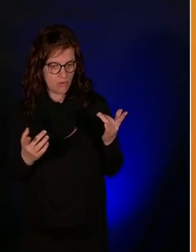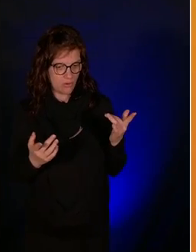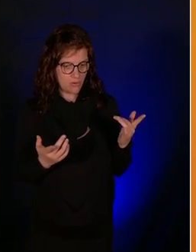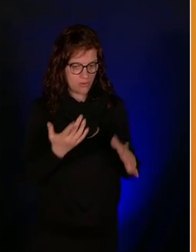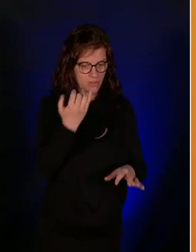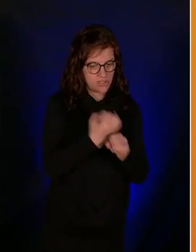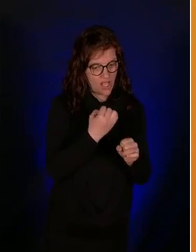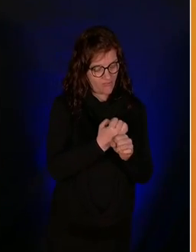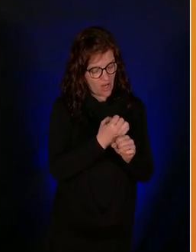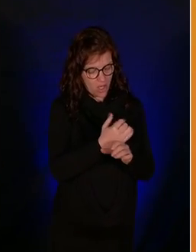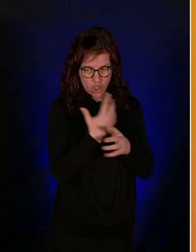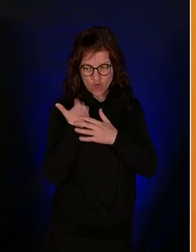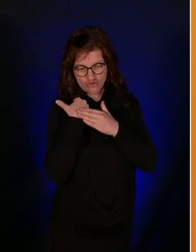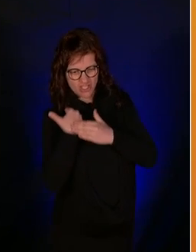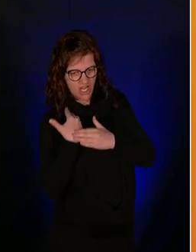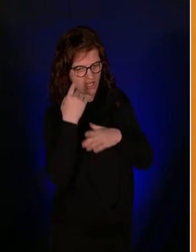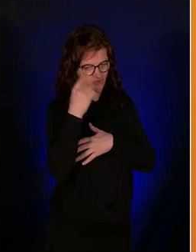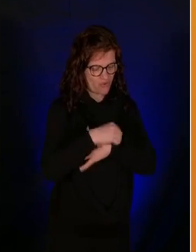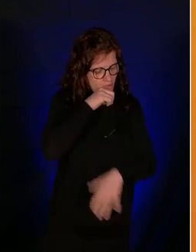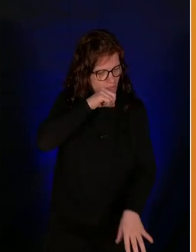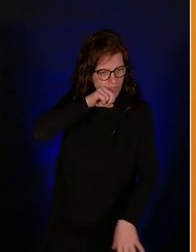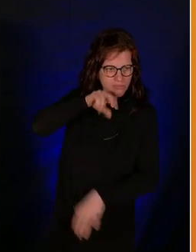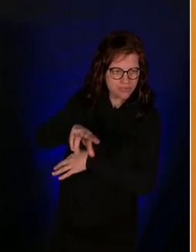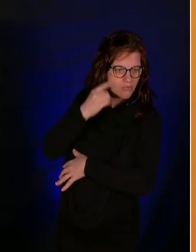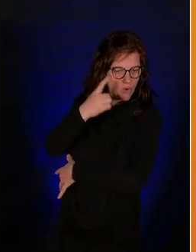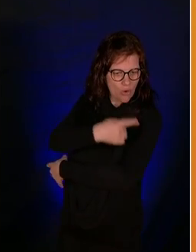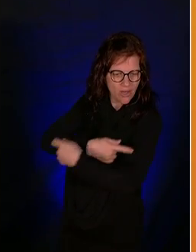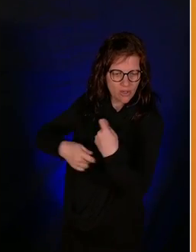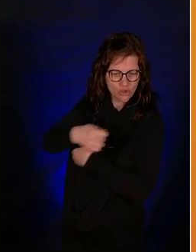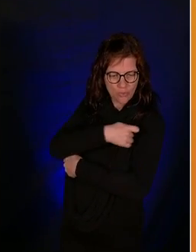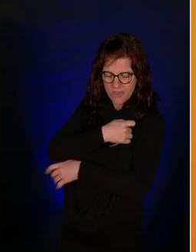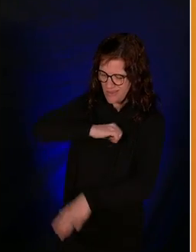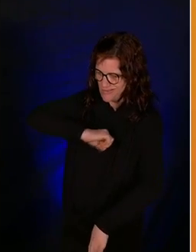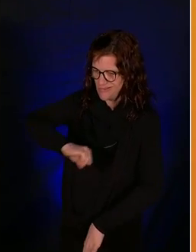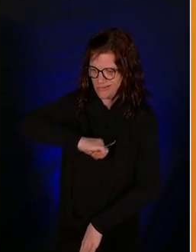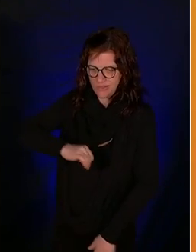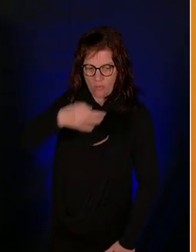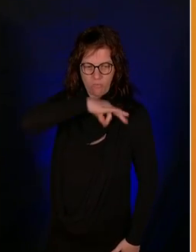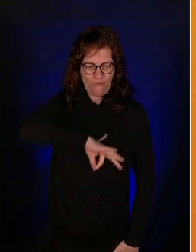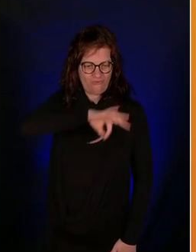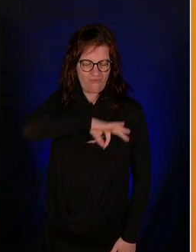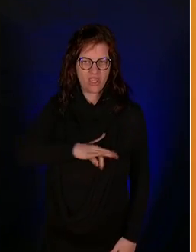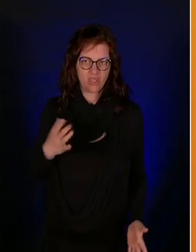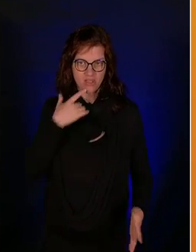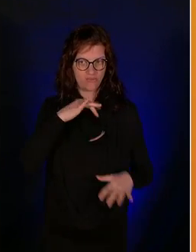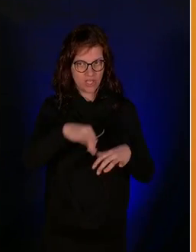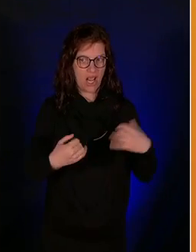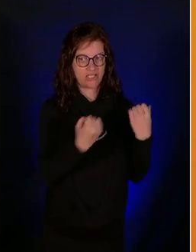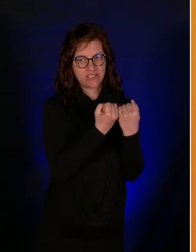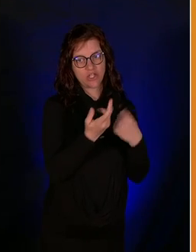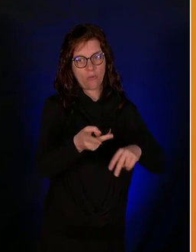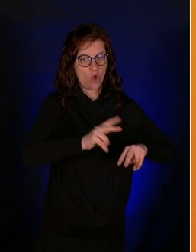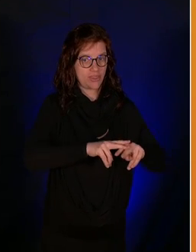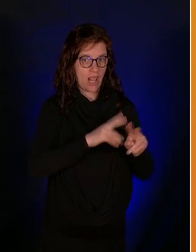des travailleurs et des travailleuses aux économies et à la course au profit. Derrière chaque accident mortel,